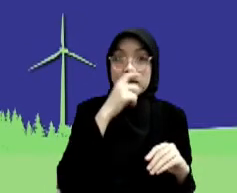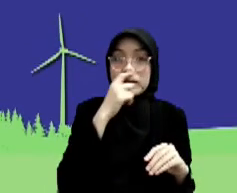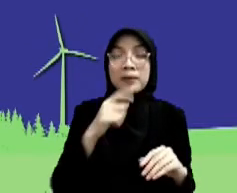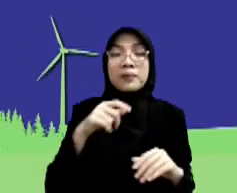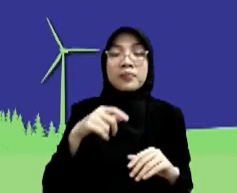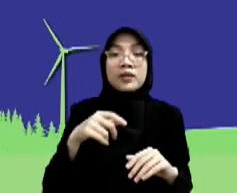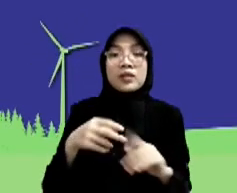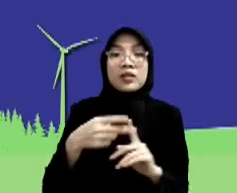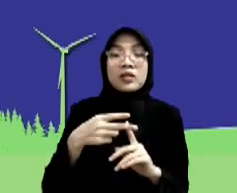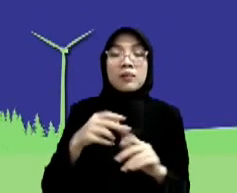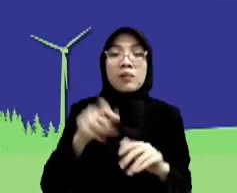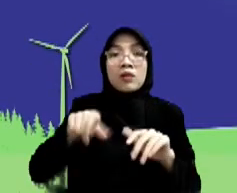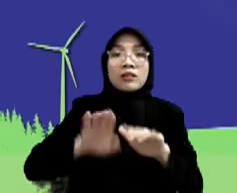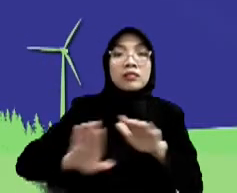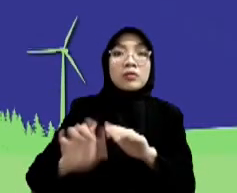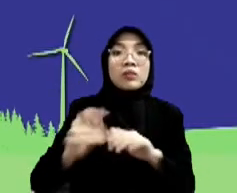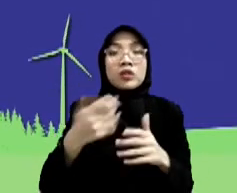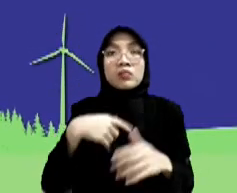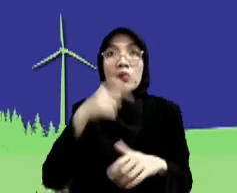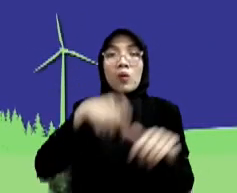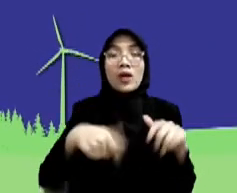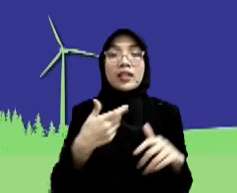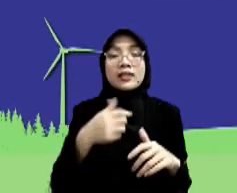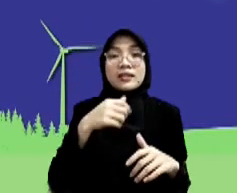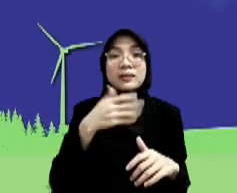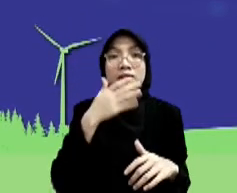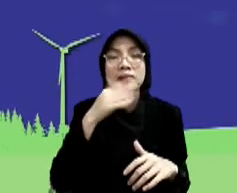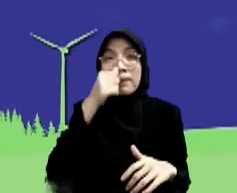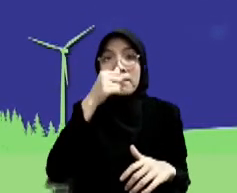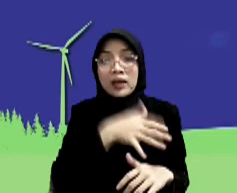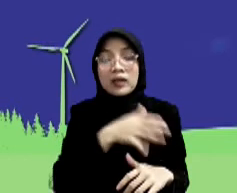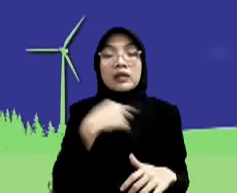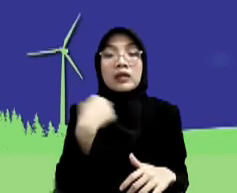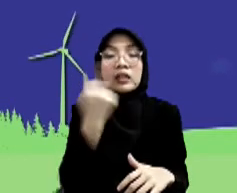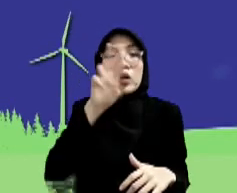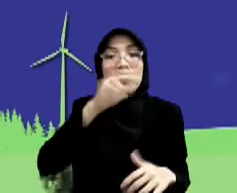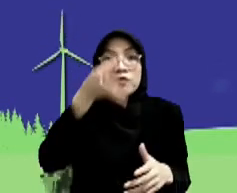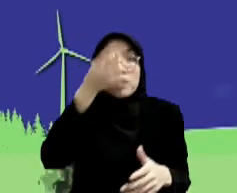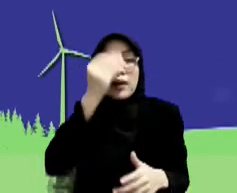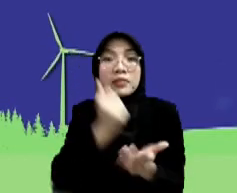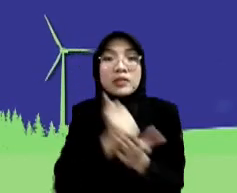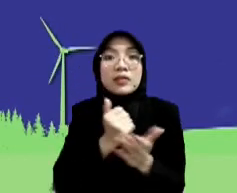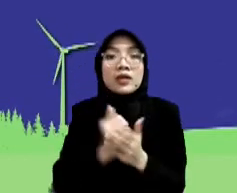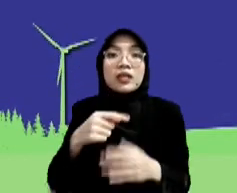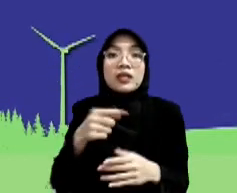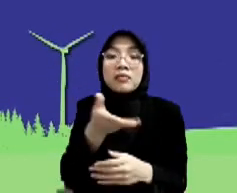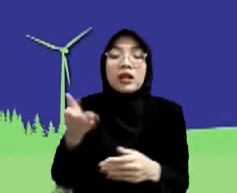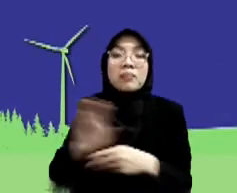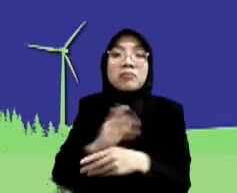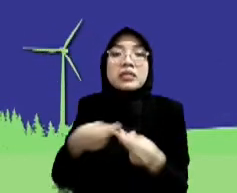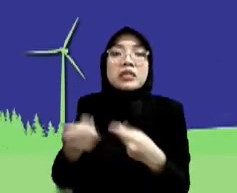kita sebut frontliners as as bankers gitu kan kita harus eh mengerti eh What is their business gitu kan Apakah itu